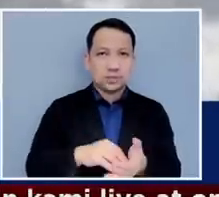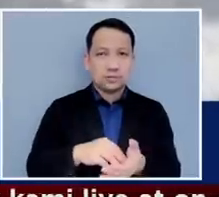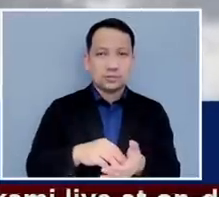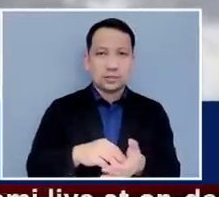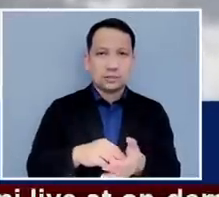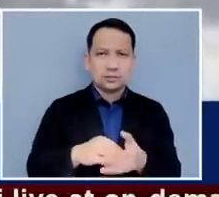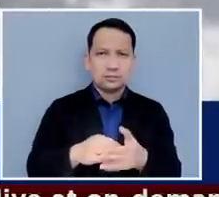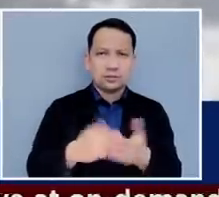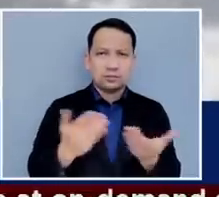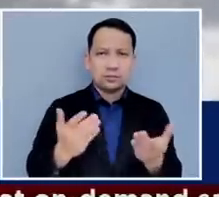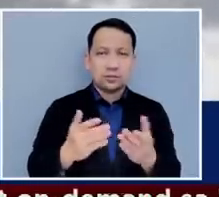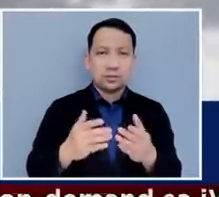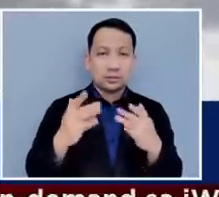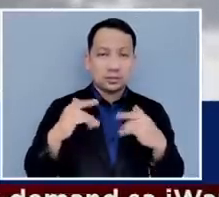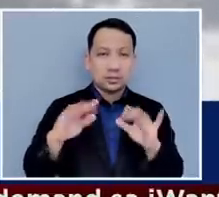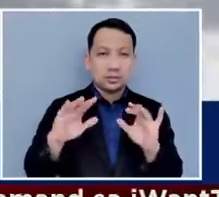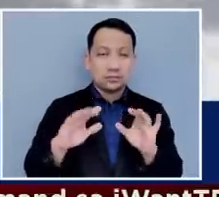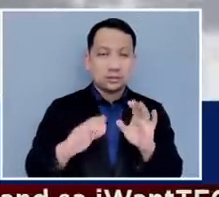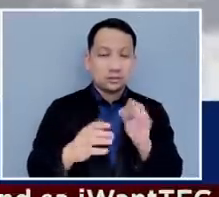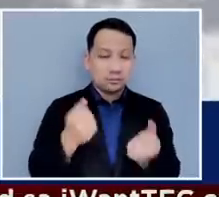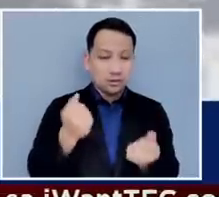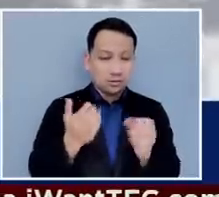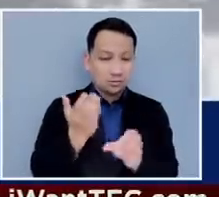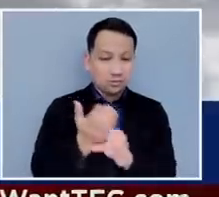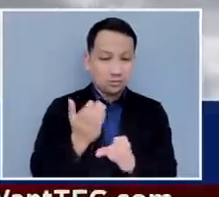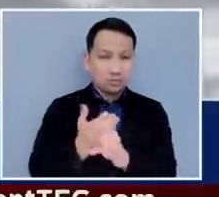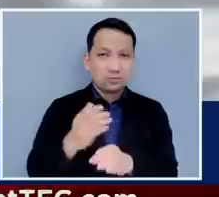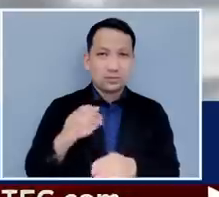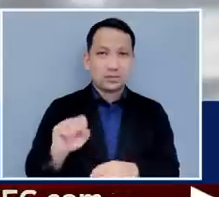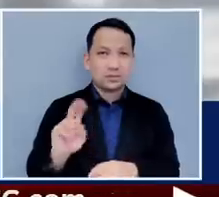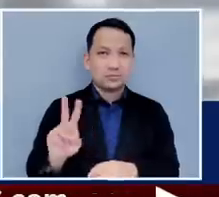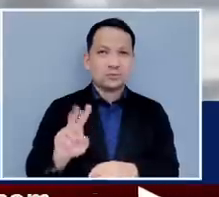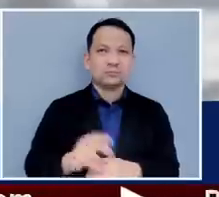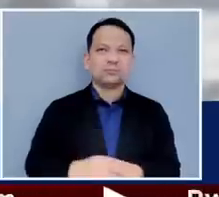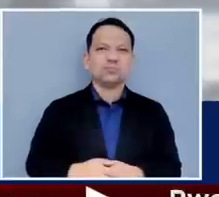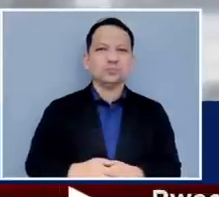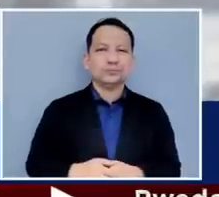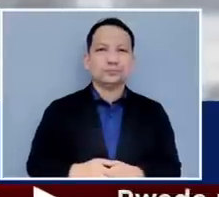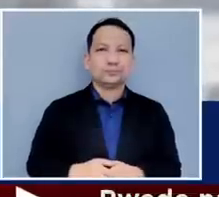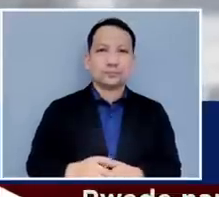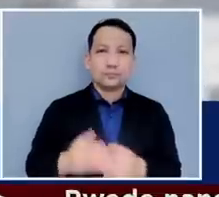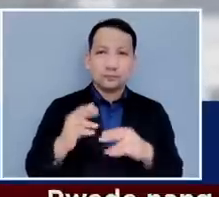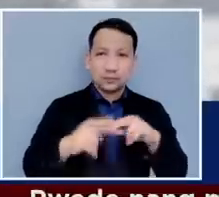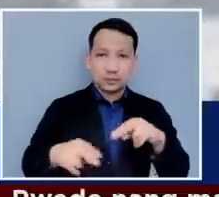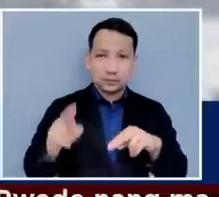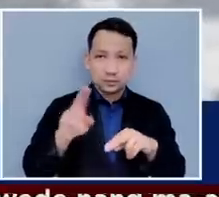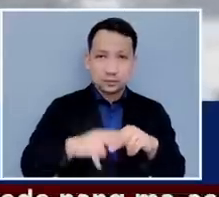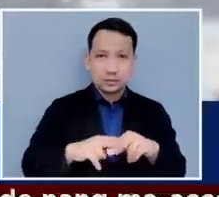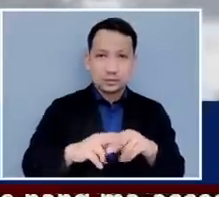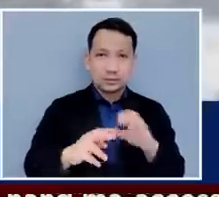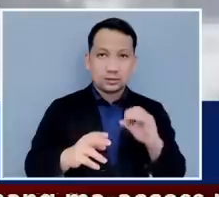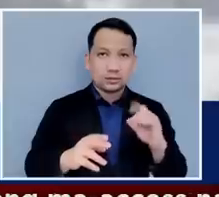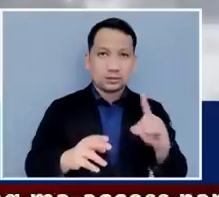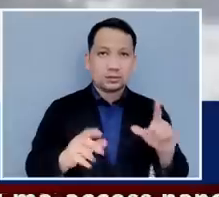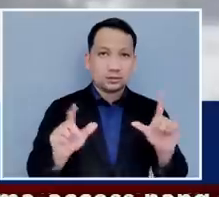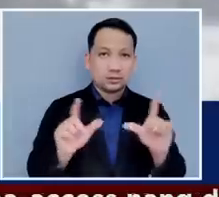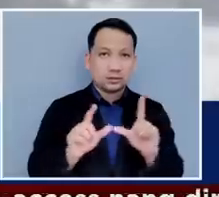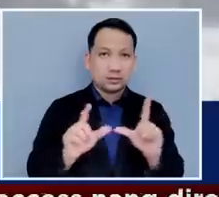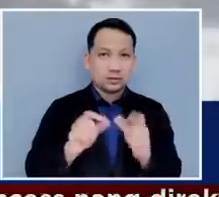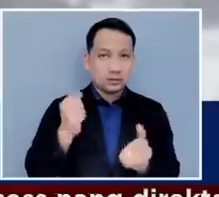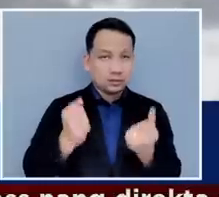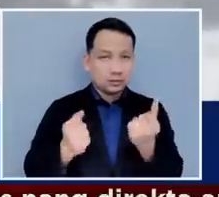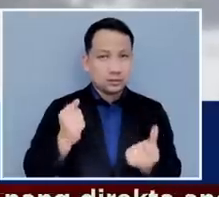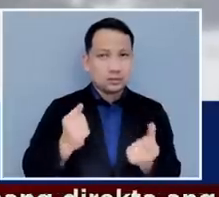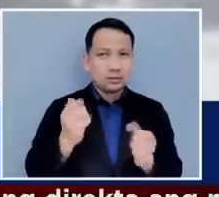para sa light vehicles tulad ng kotse at SUV. Kung magdadagdag ng code sa lisensya para sa pagmamaneho ng truck